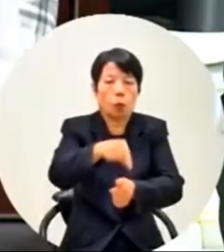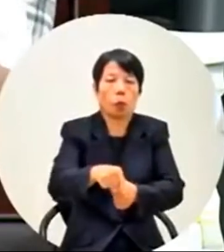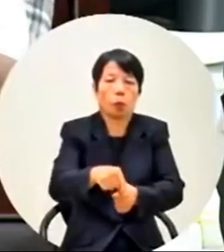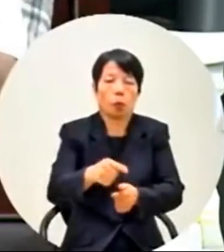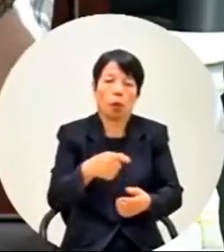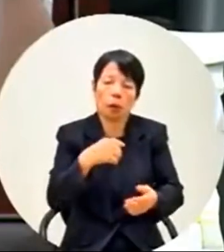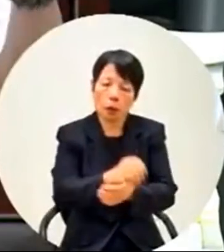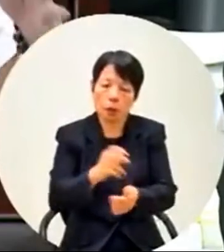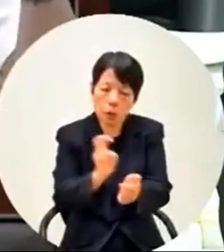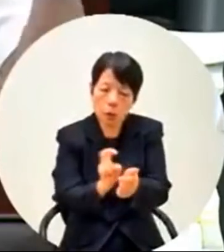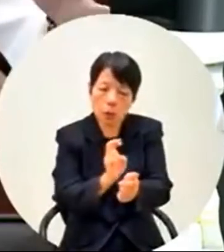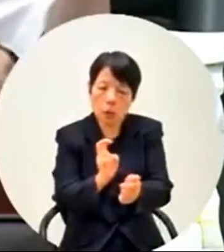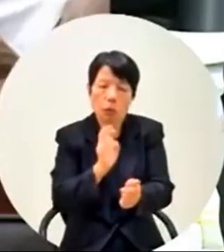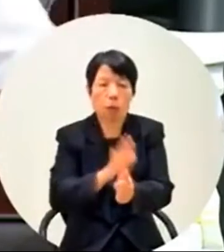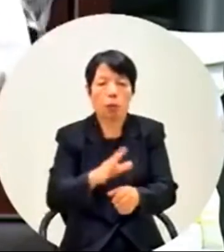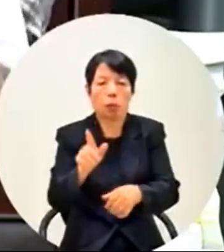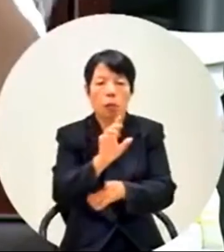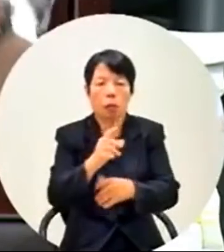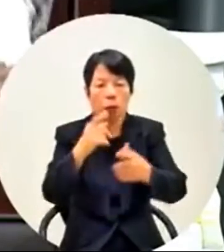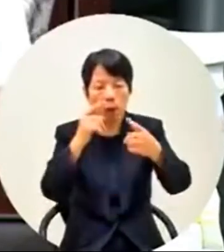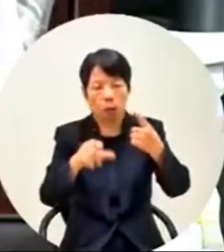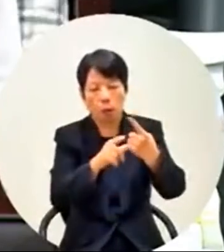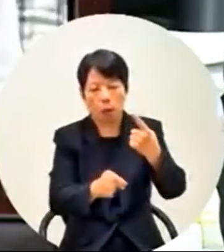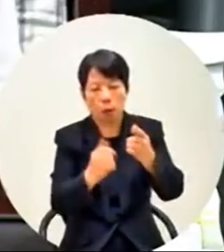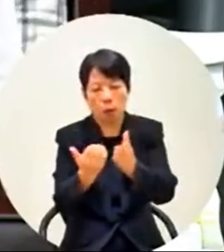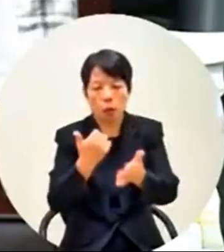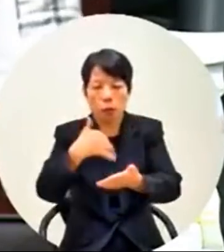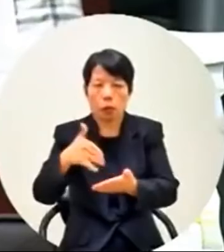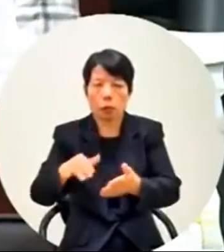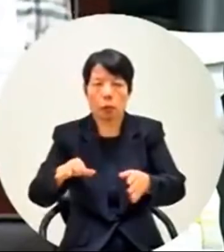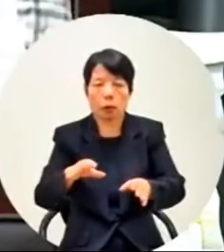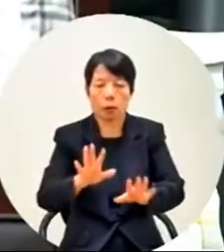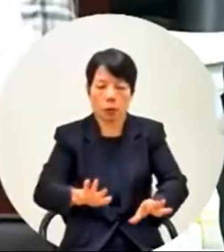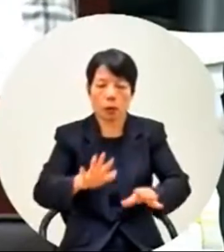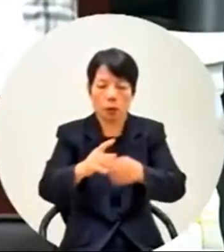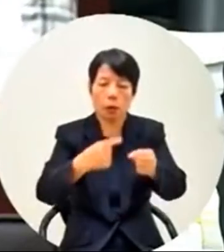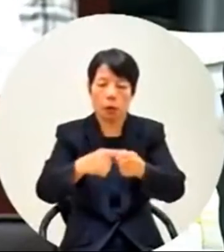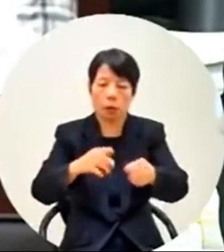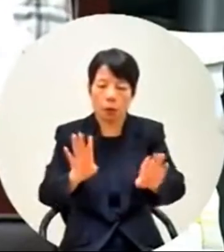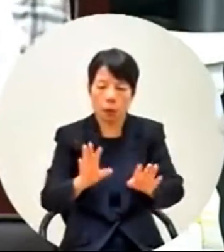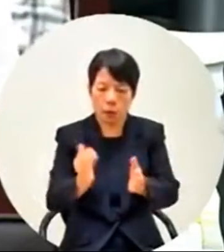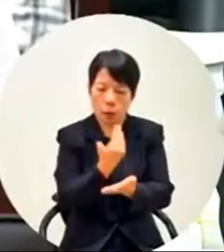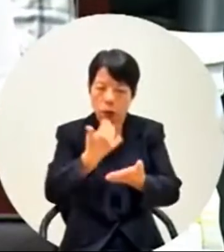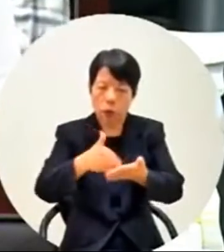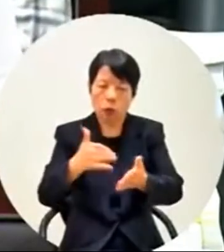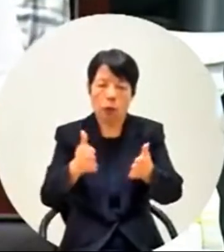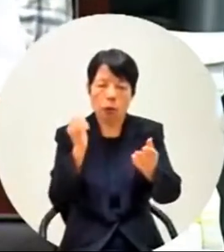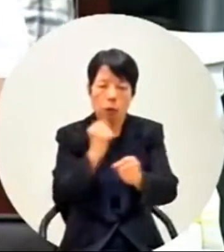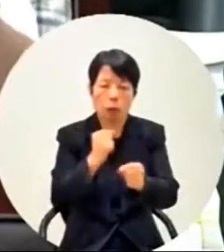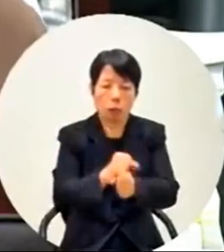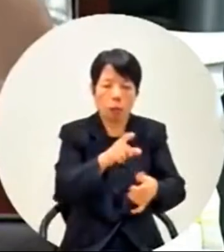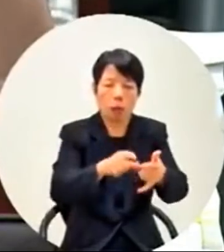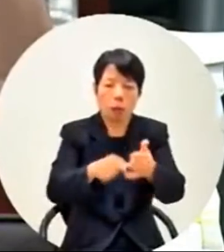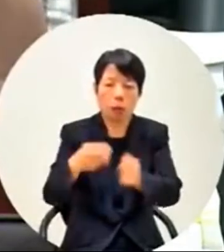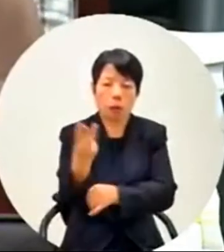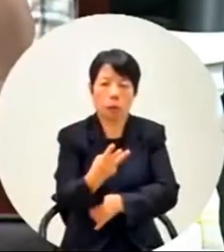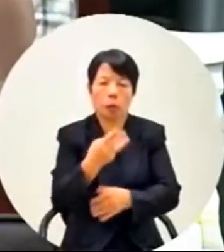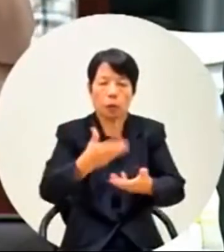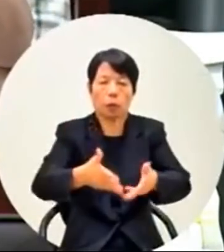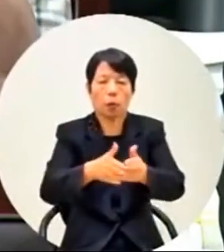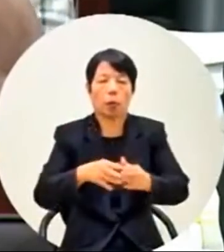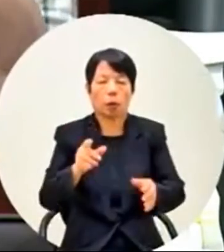们怎么照顾？其实，在明年预算开始之前，在今年就已经用我们的预算做了三件重要的事，一个是针